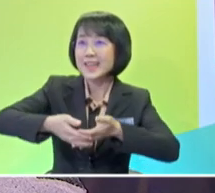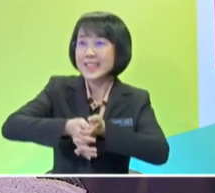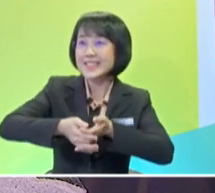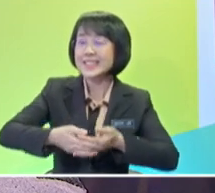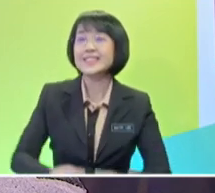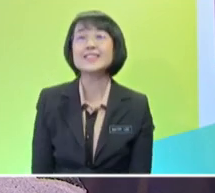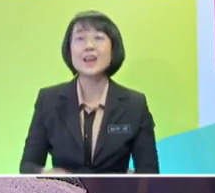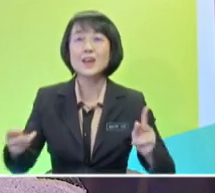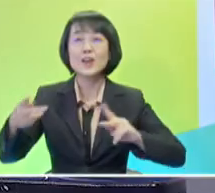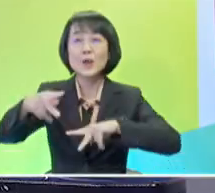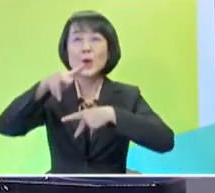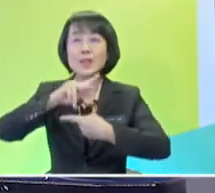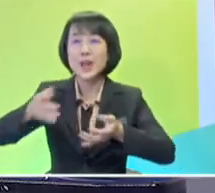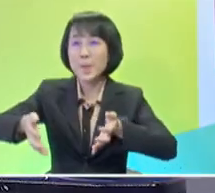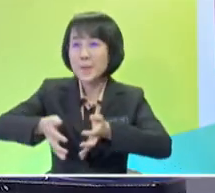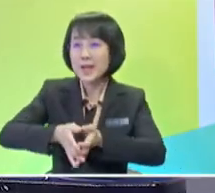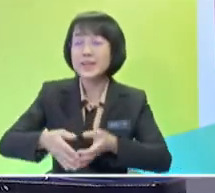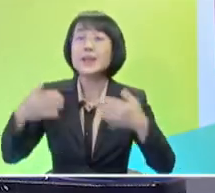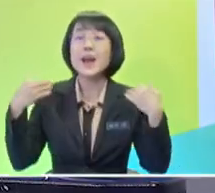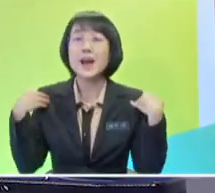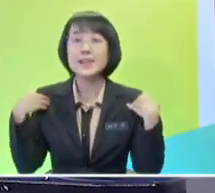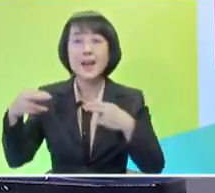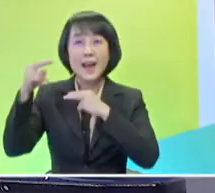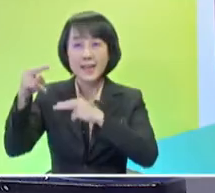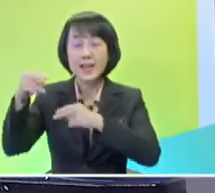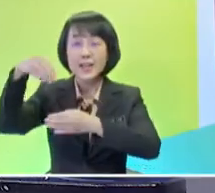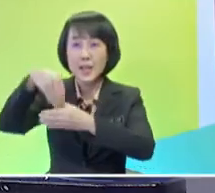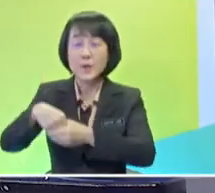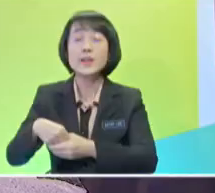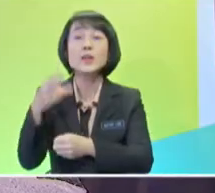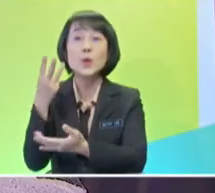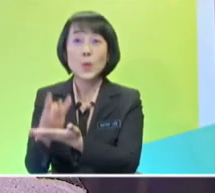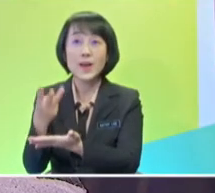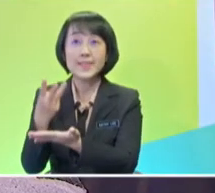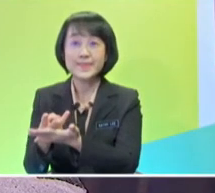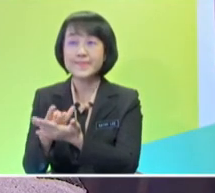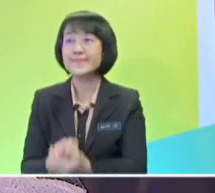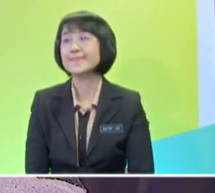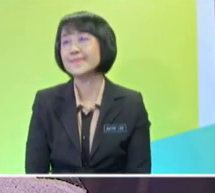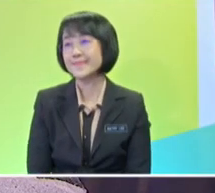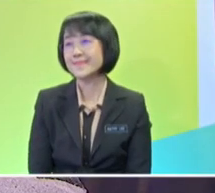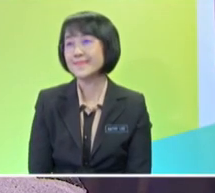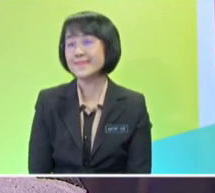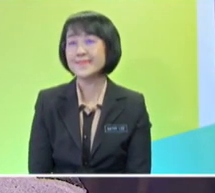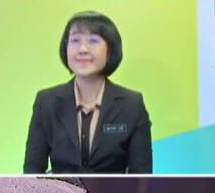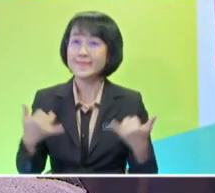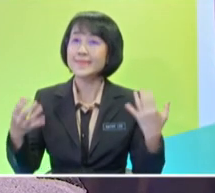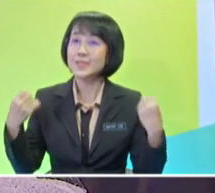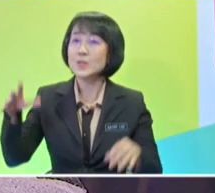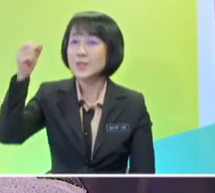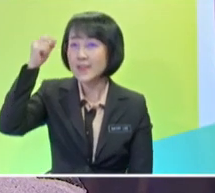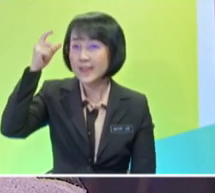yang berisi hadiah sebesar Hadiah uang tunai Baiklah murid-murid kita udah paham diharap